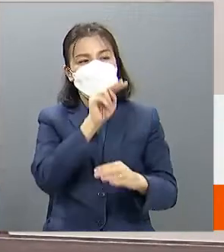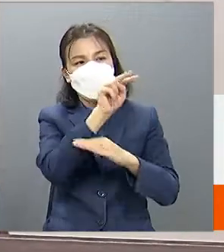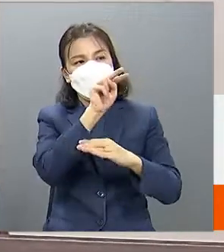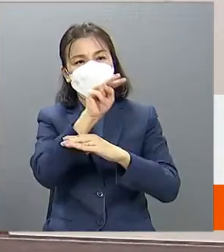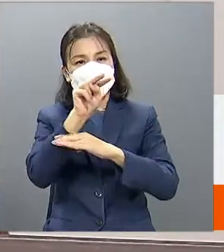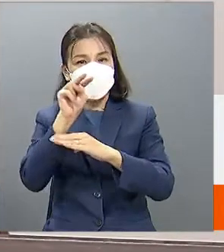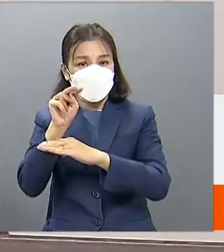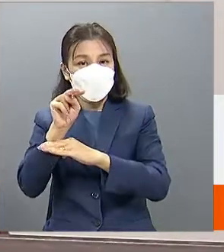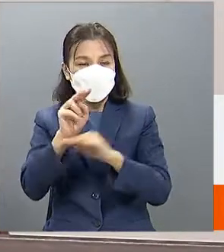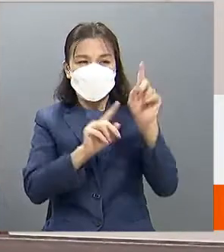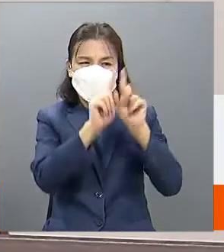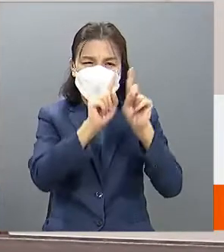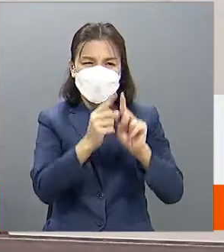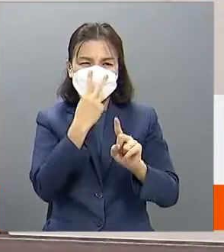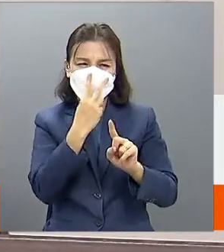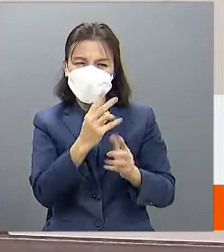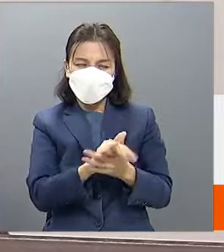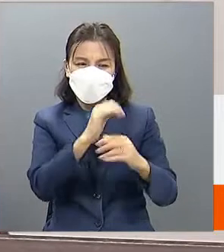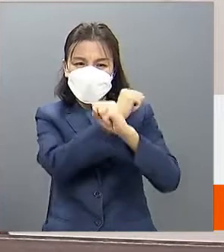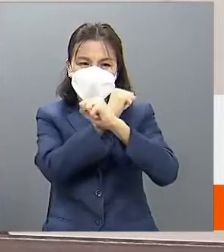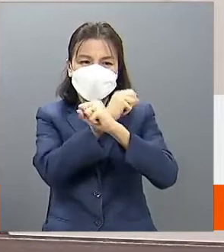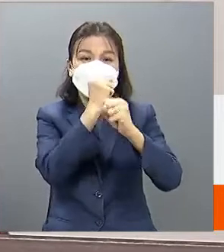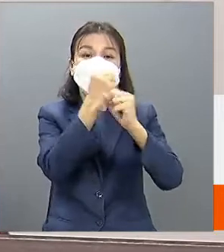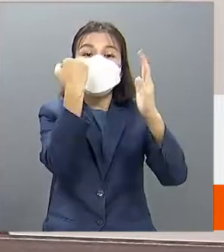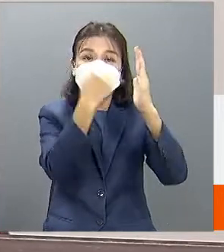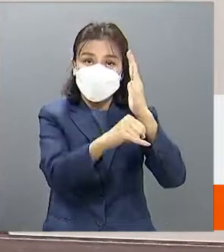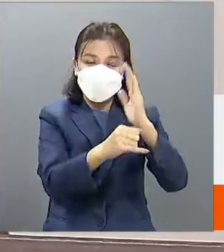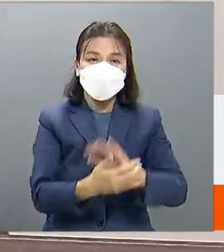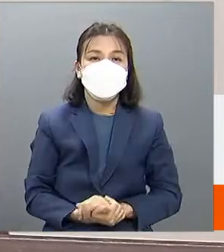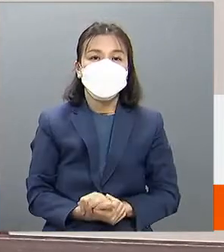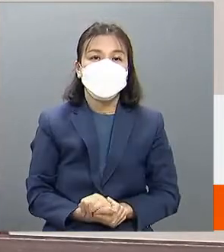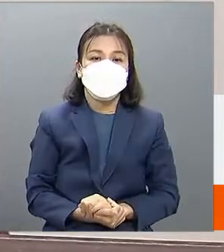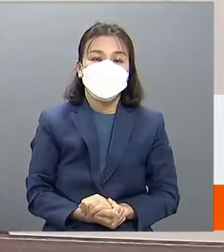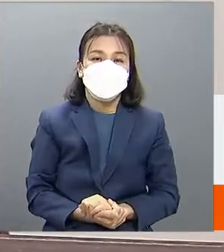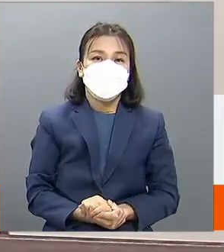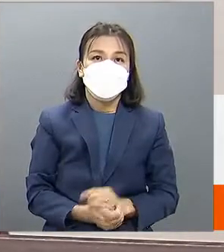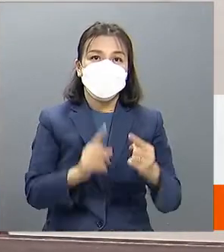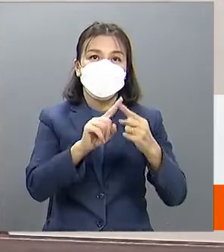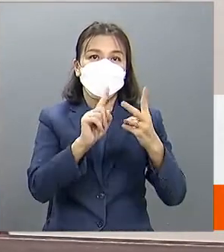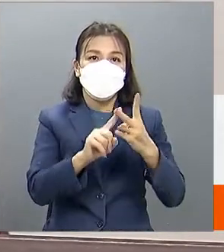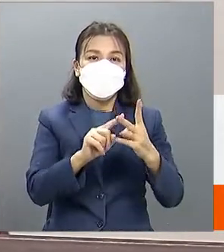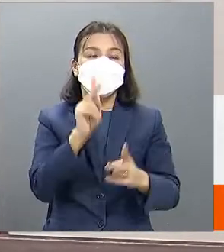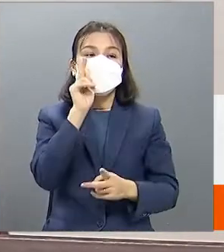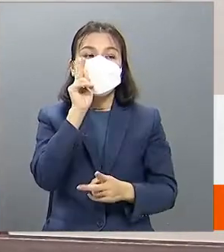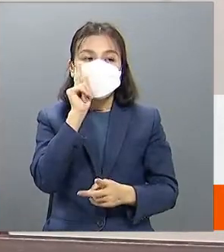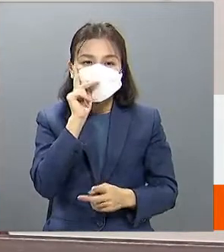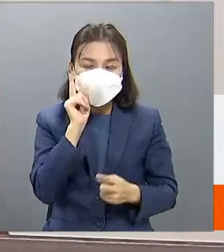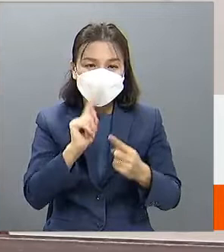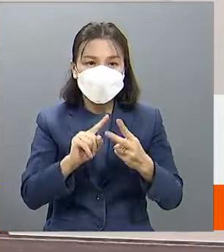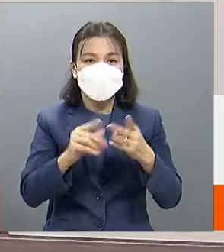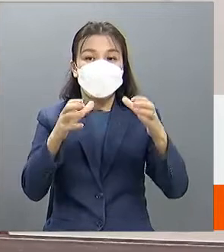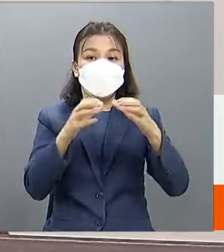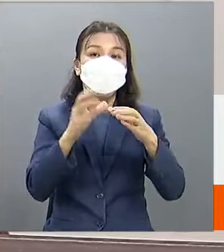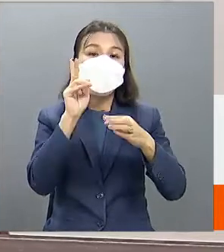ทำผิดเพื่อควบคุมนะครับนอกจากนี้ก็จะมีในเรื่องของการข่าวชุดปฏิบัติการข่าวซึ่งจ